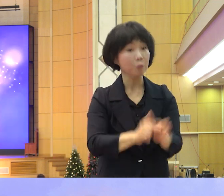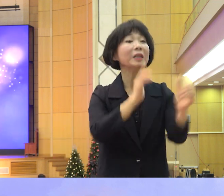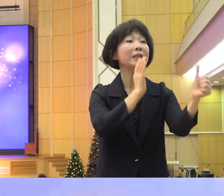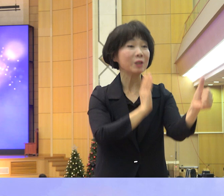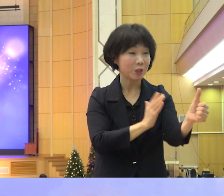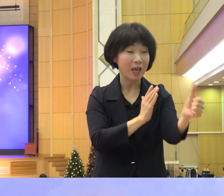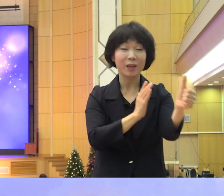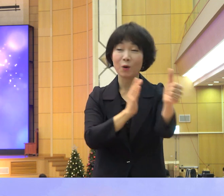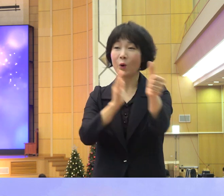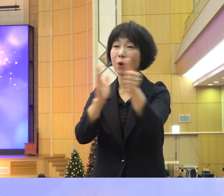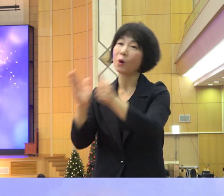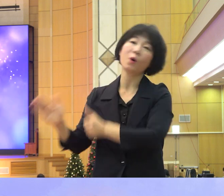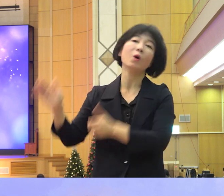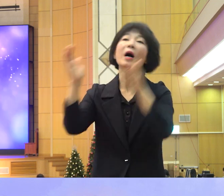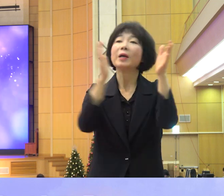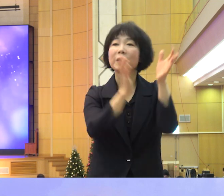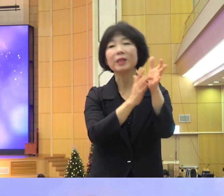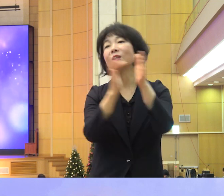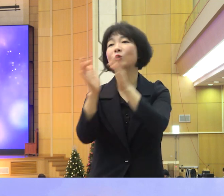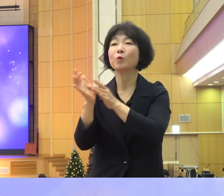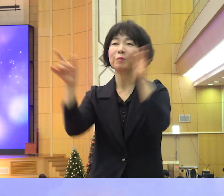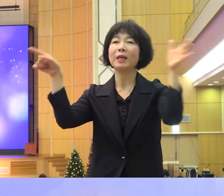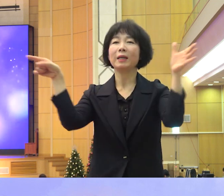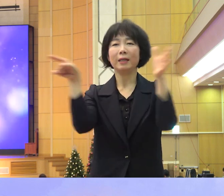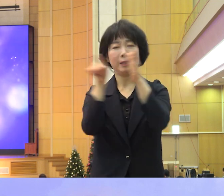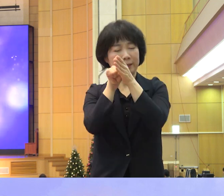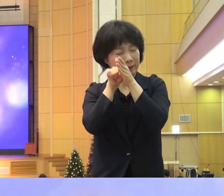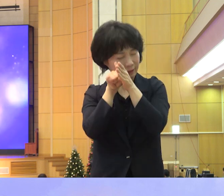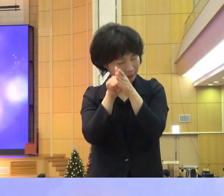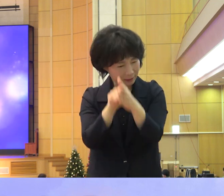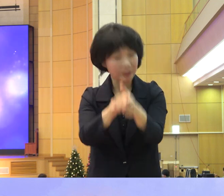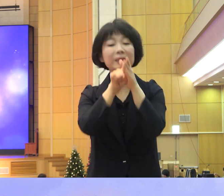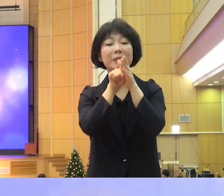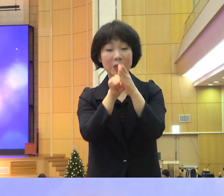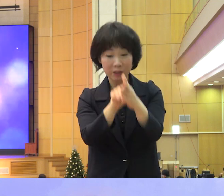예수 믿으세요. 예수